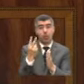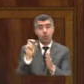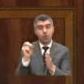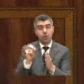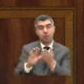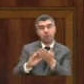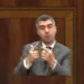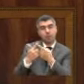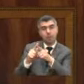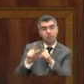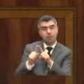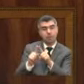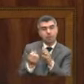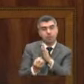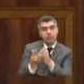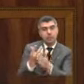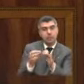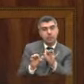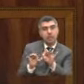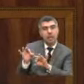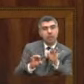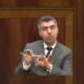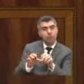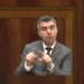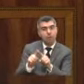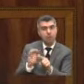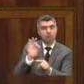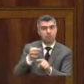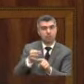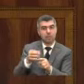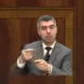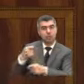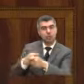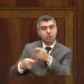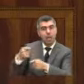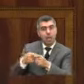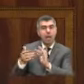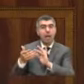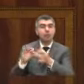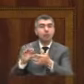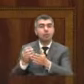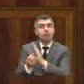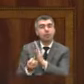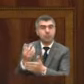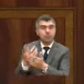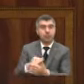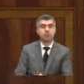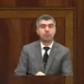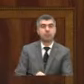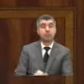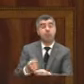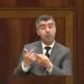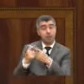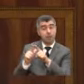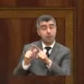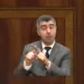محاورها استراتيجية تعزيز ممارسات الفضلة للتجارة من خلال الرقمنة، وماذا عن التجارة الإلكترونية